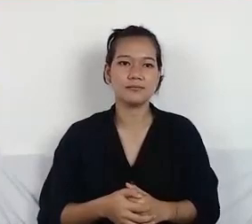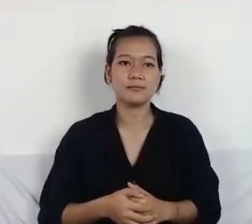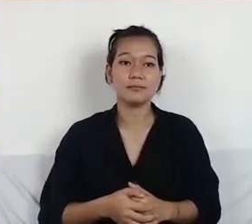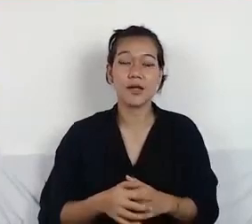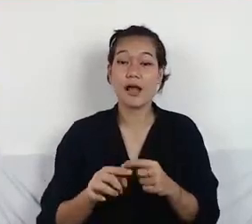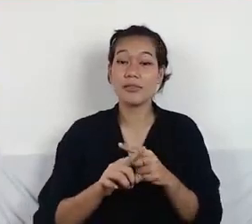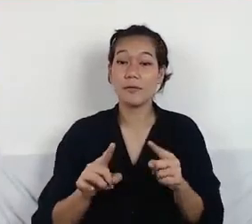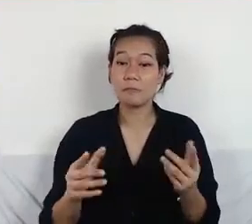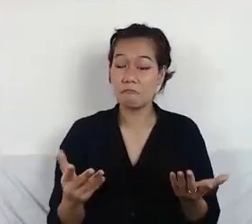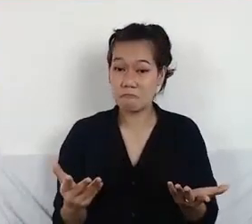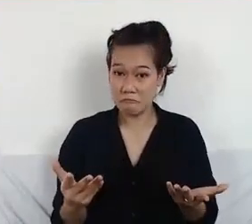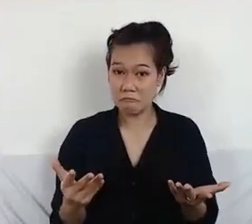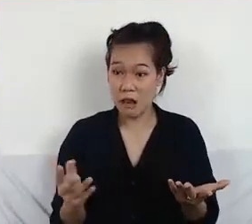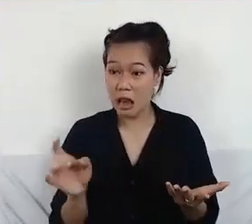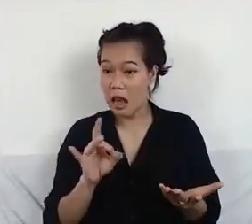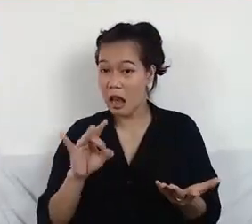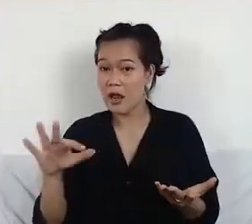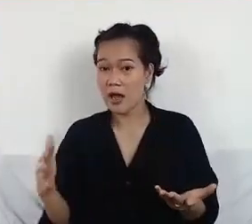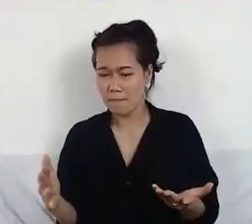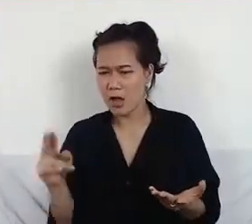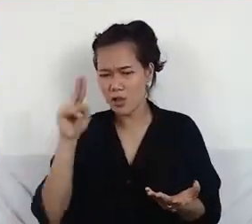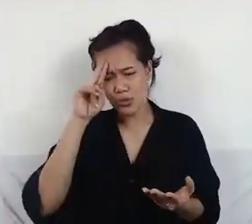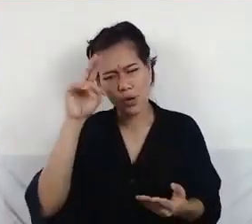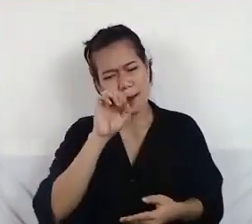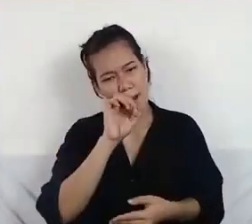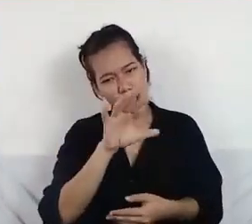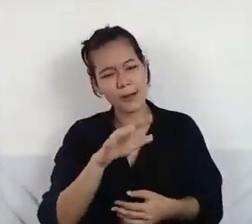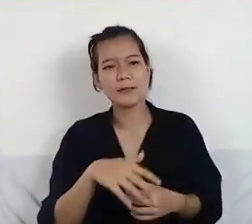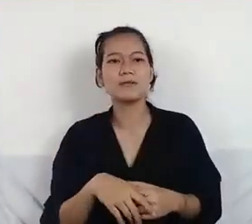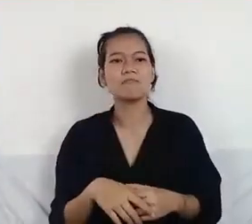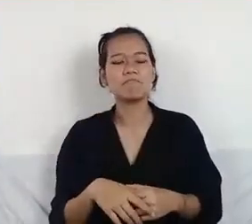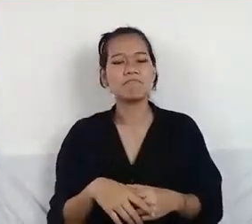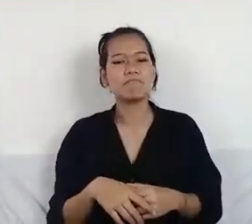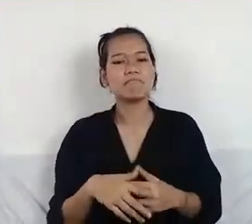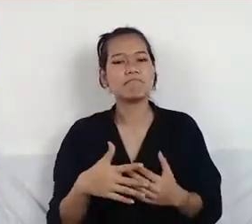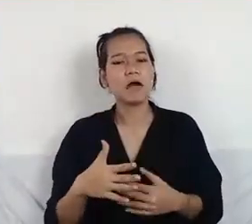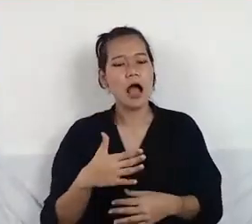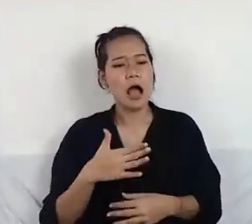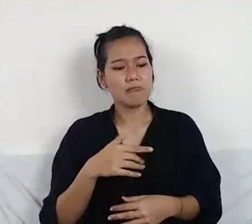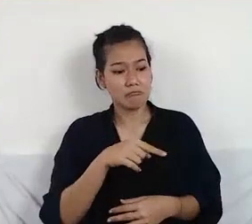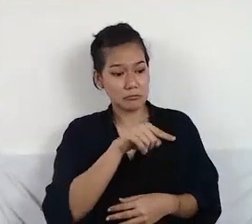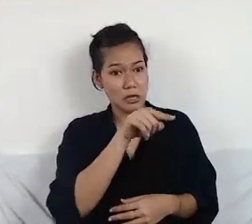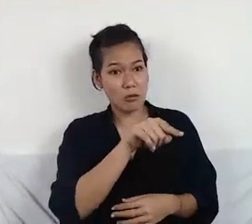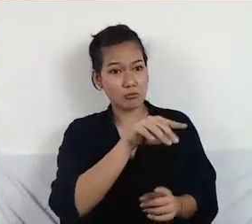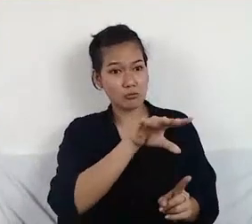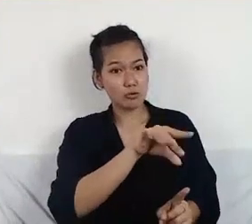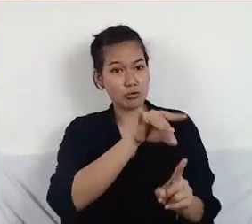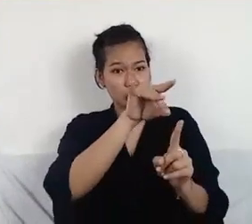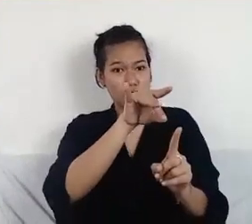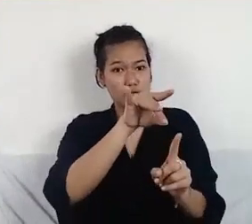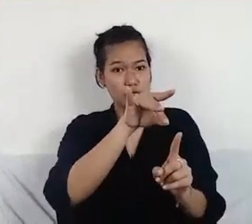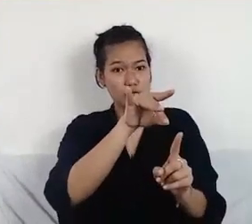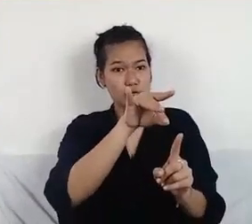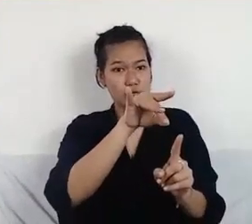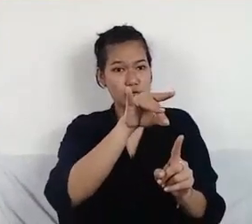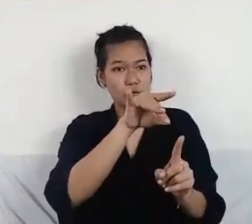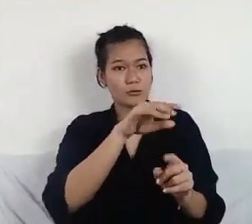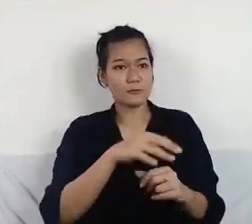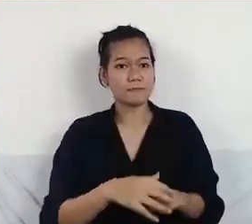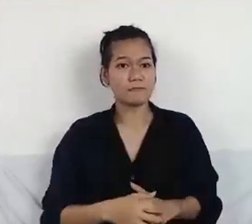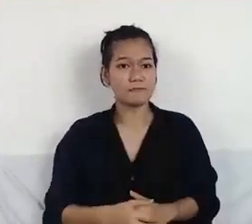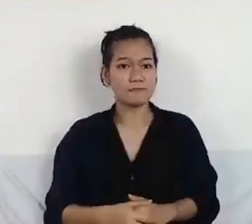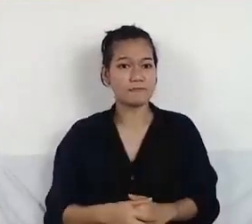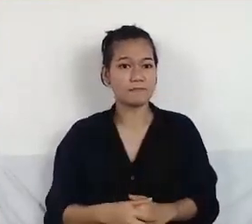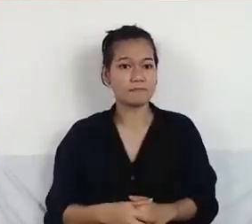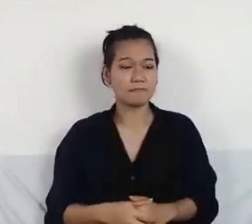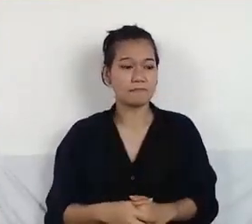Tetapi kemudian, saudaraku, selain itu Tuhan Yesus juga mengatakan, aku mengutus kamu. Cek, boleh wireless dinyalakan?